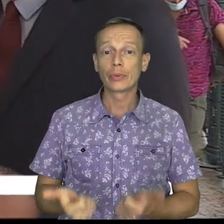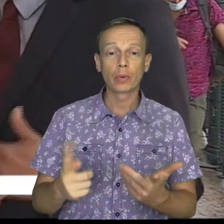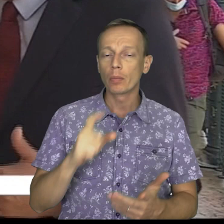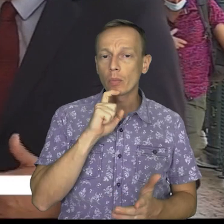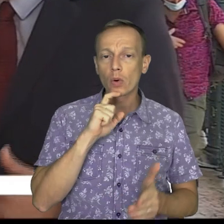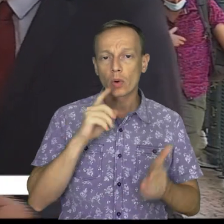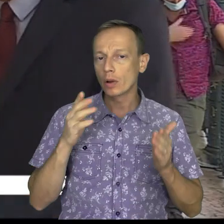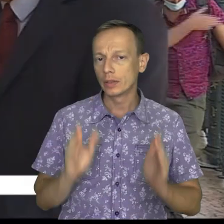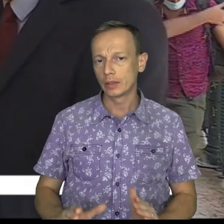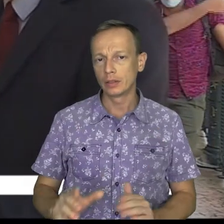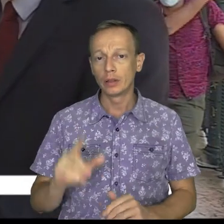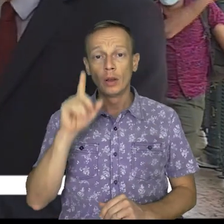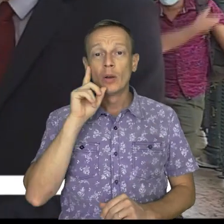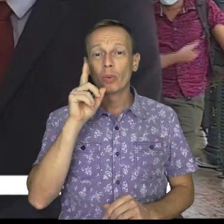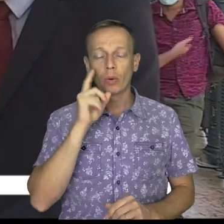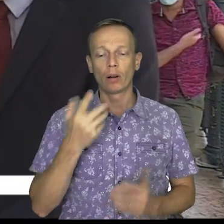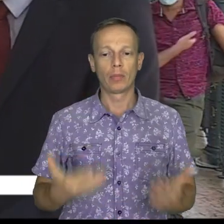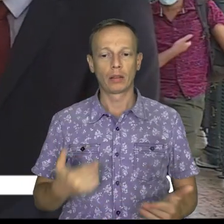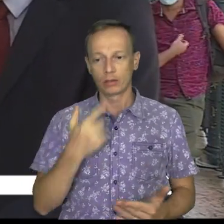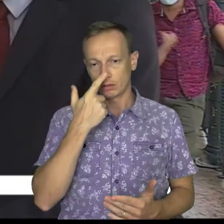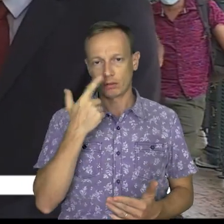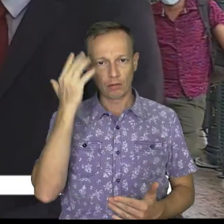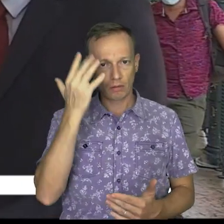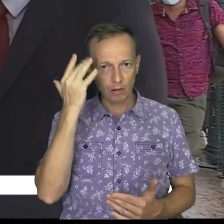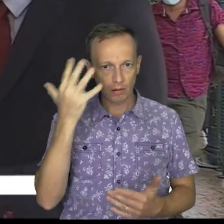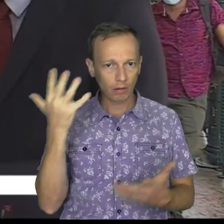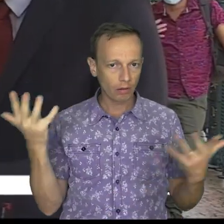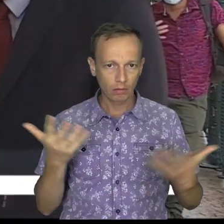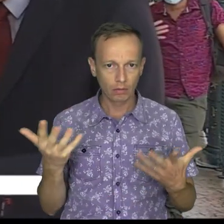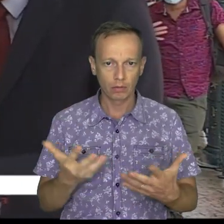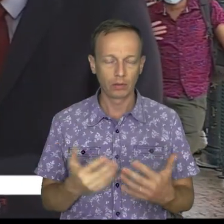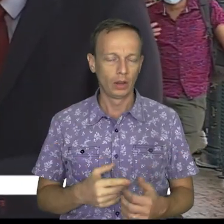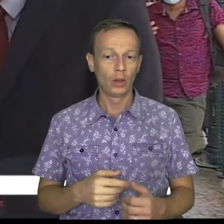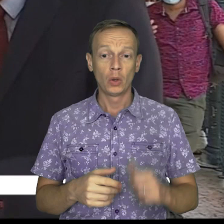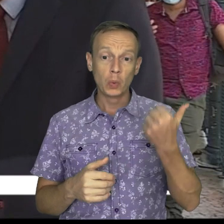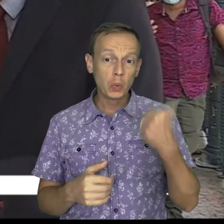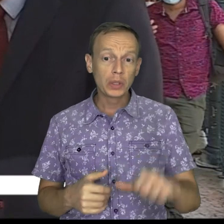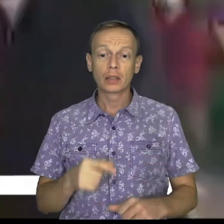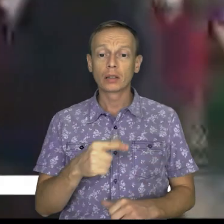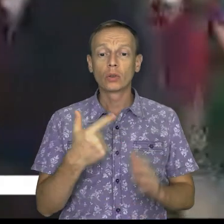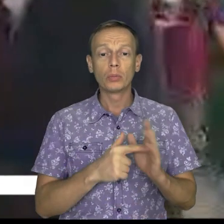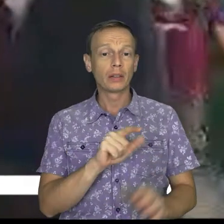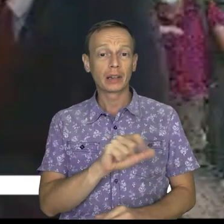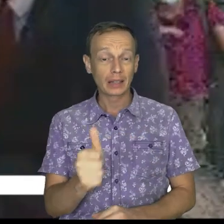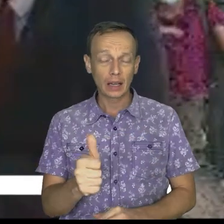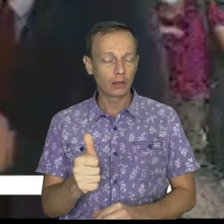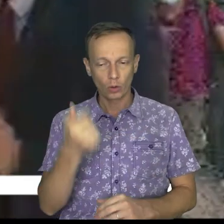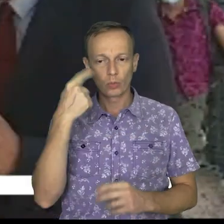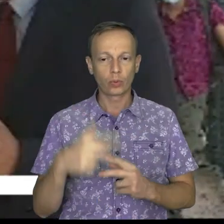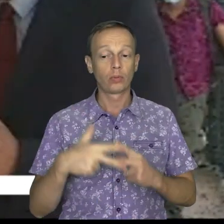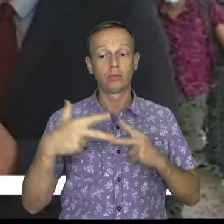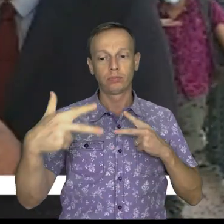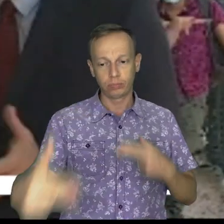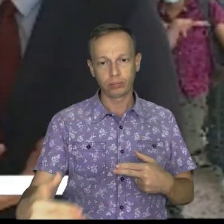pas encore arrêté, tel que je disais, parce que nos préoccupations ne se situent pas uniquement sur 2021, mais bien sur ce